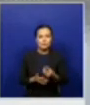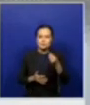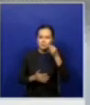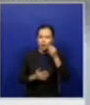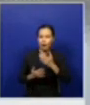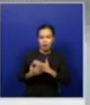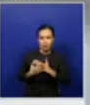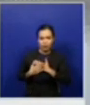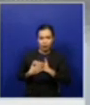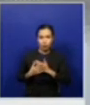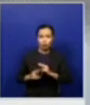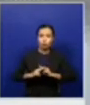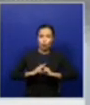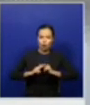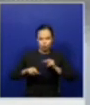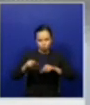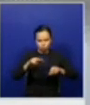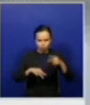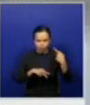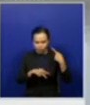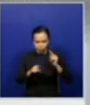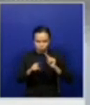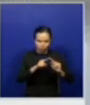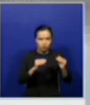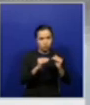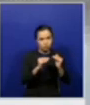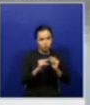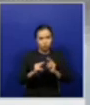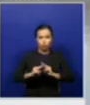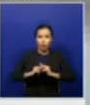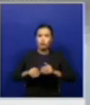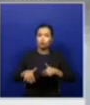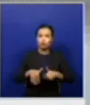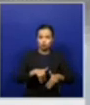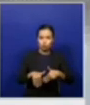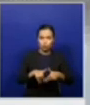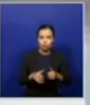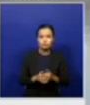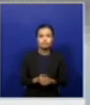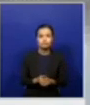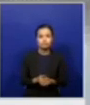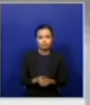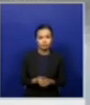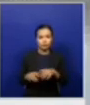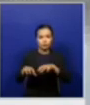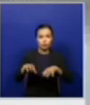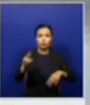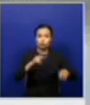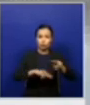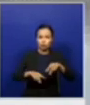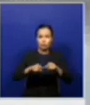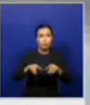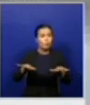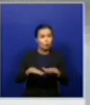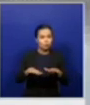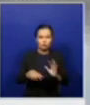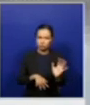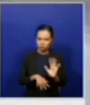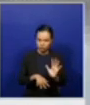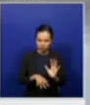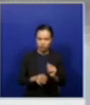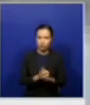รักษาผลประโยชน์ของตนเองในชุมชนทั้งนี้ไม่รวมองค์กรตรวจสอบตามปกติที่มีอ